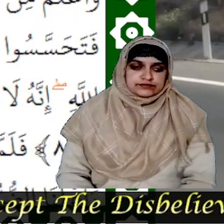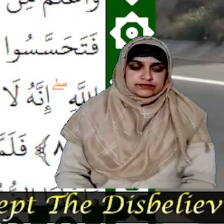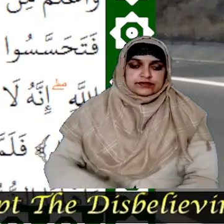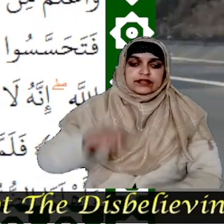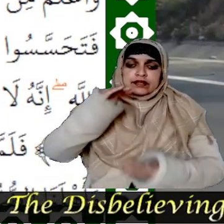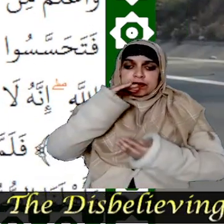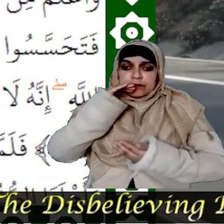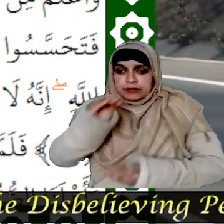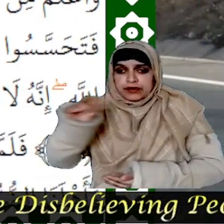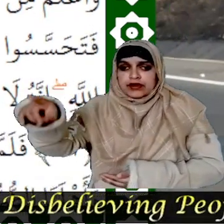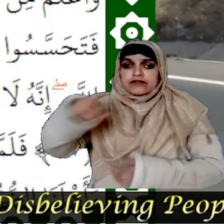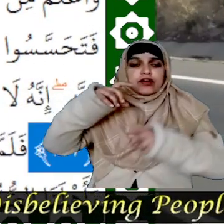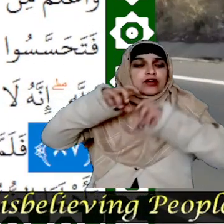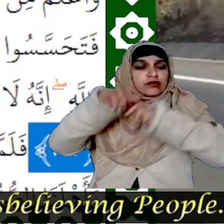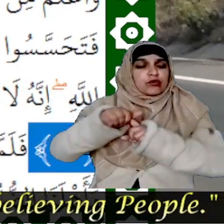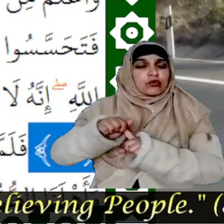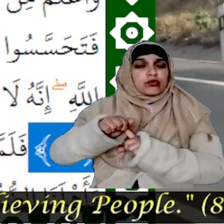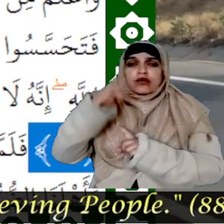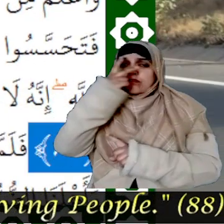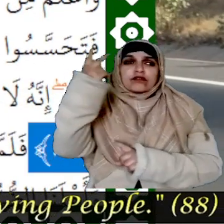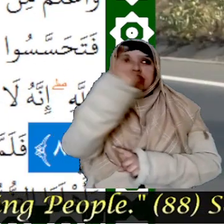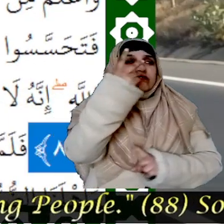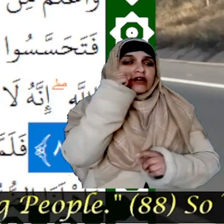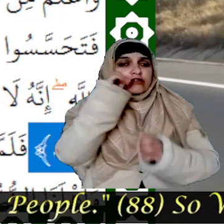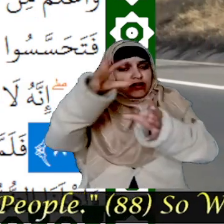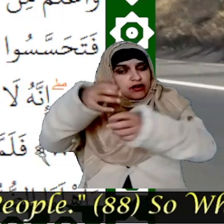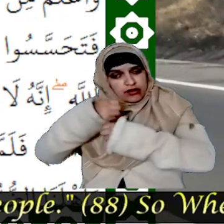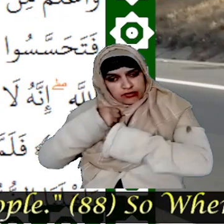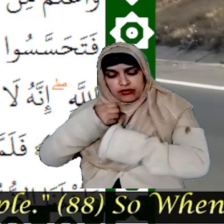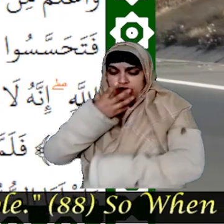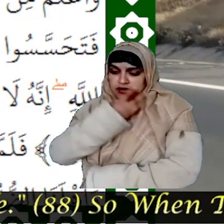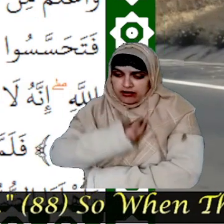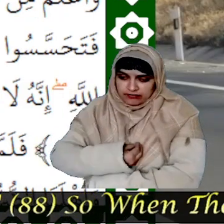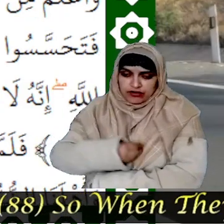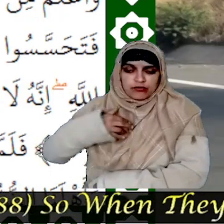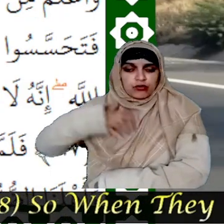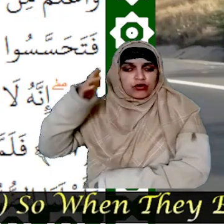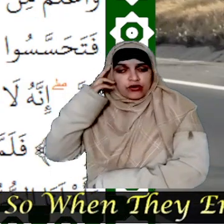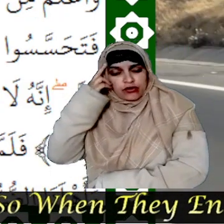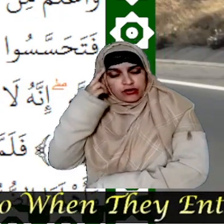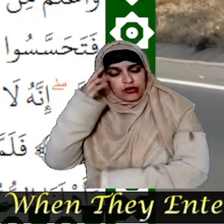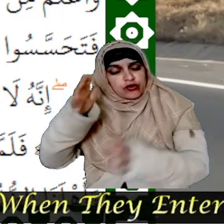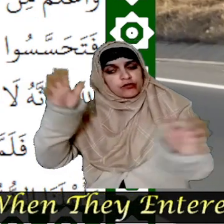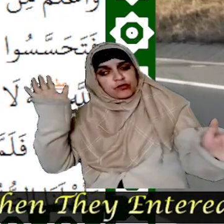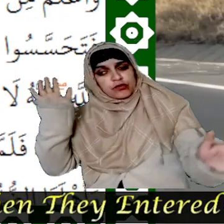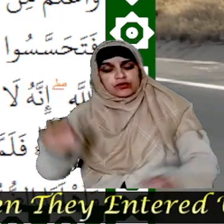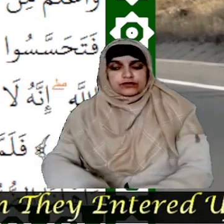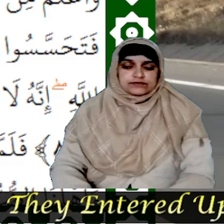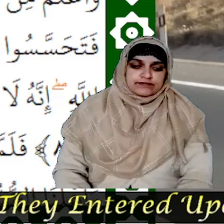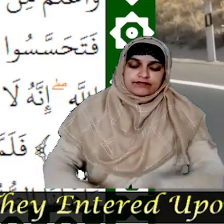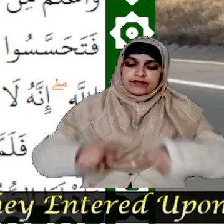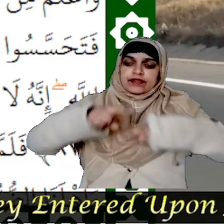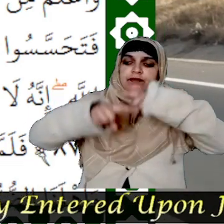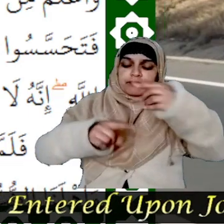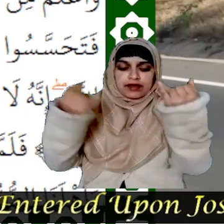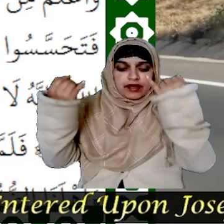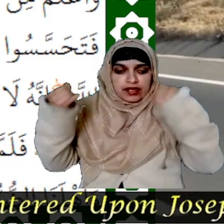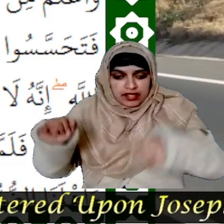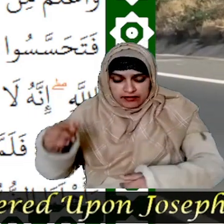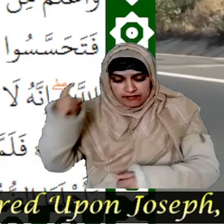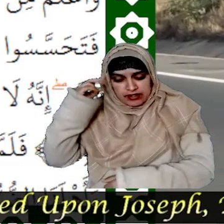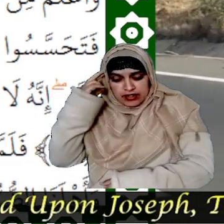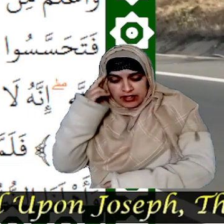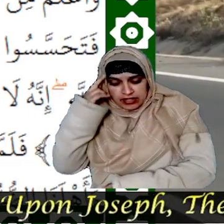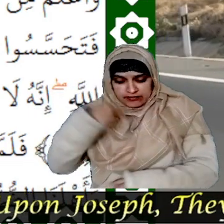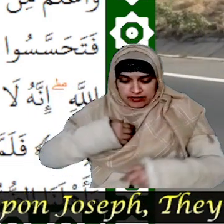لسنتا أعلم أن رؤيا يوسف صادقة منامني يوسف لفن بدو دام بيخا وأني سوف